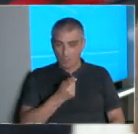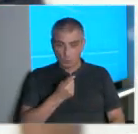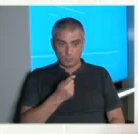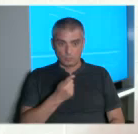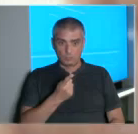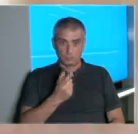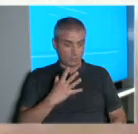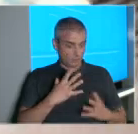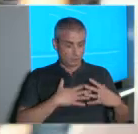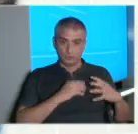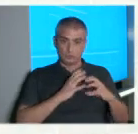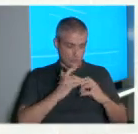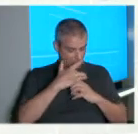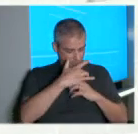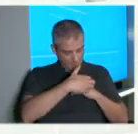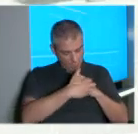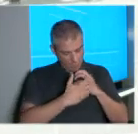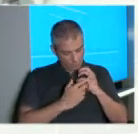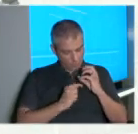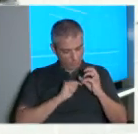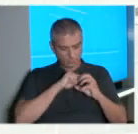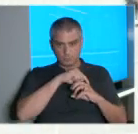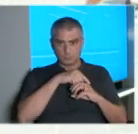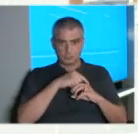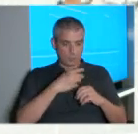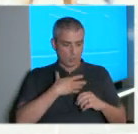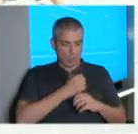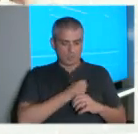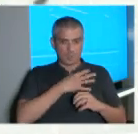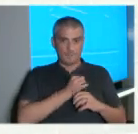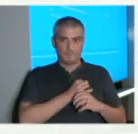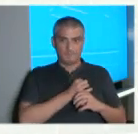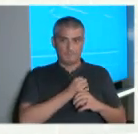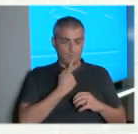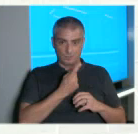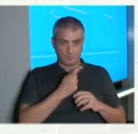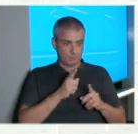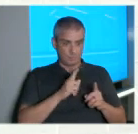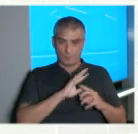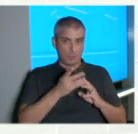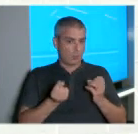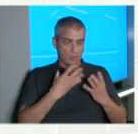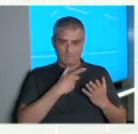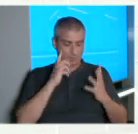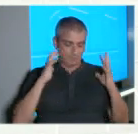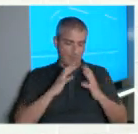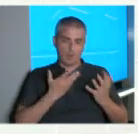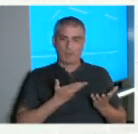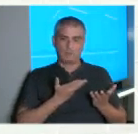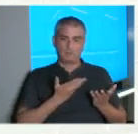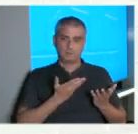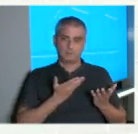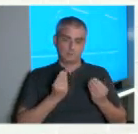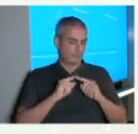פני שריר הלב מוקדים של אוטמים. כלומר, כל זה נובע מלחץ.